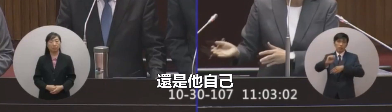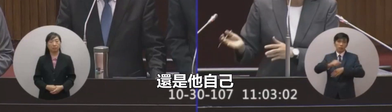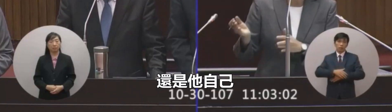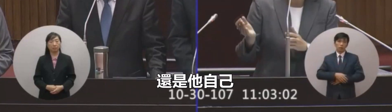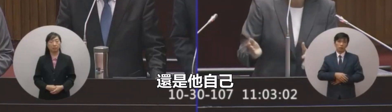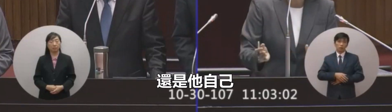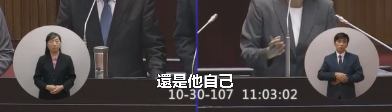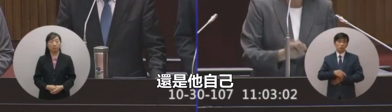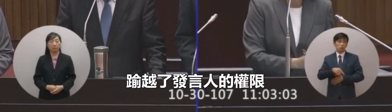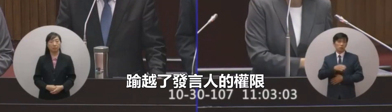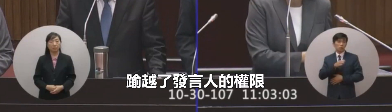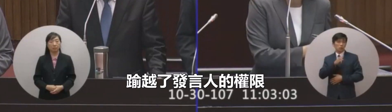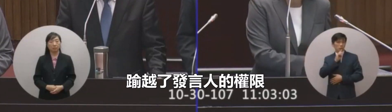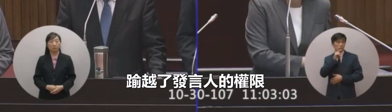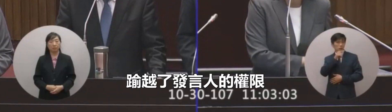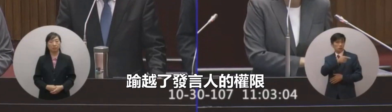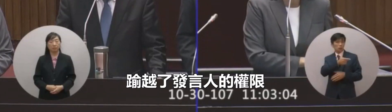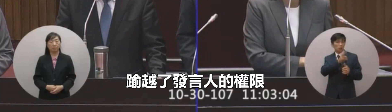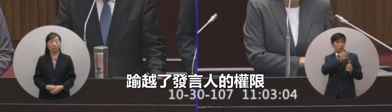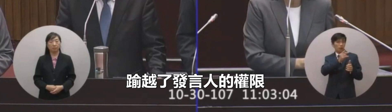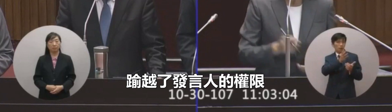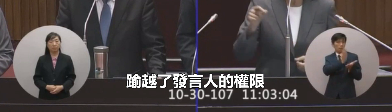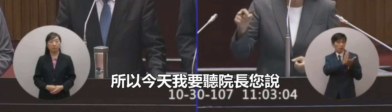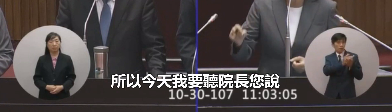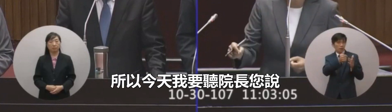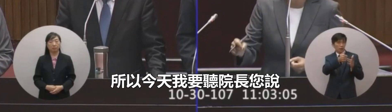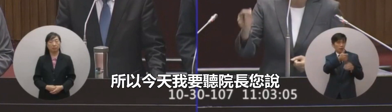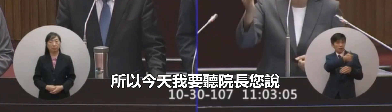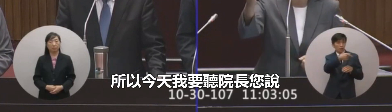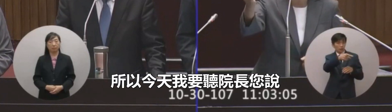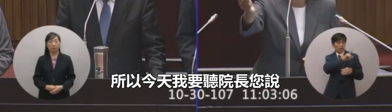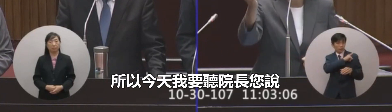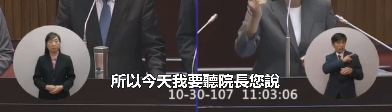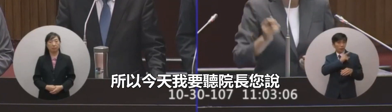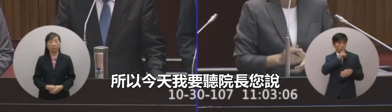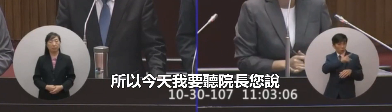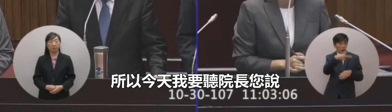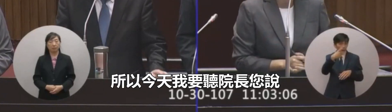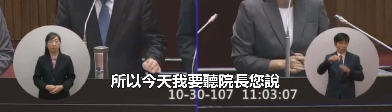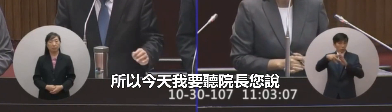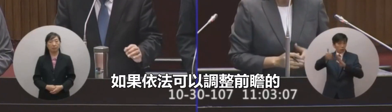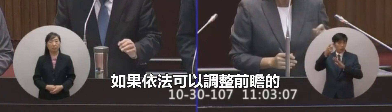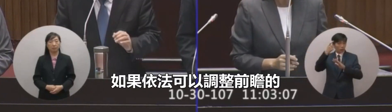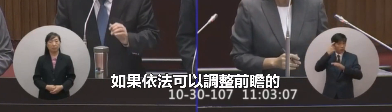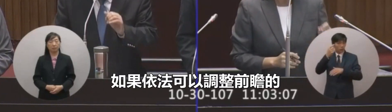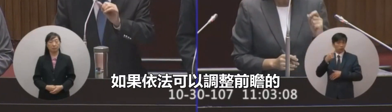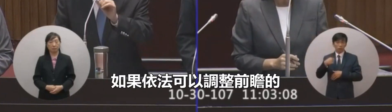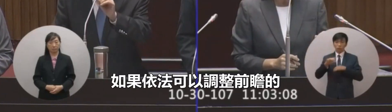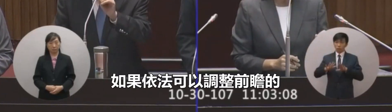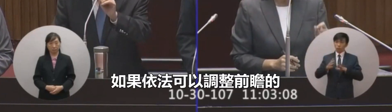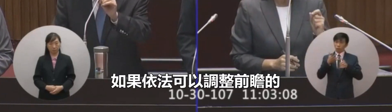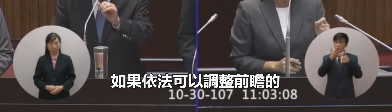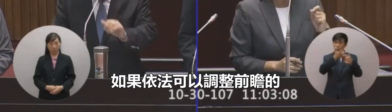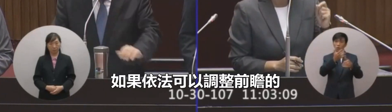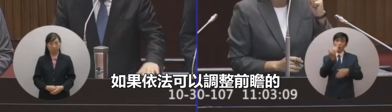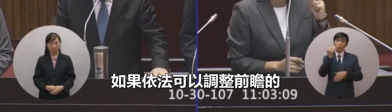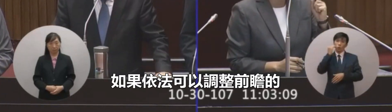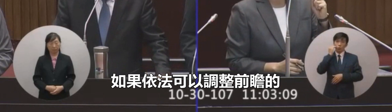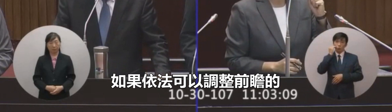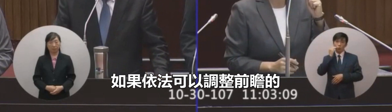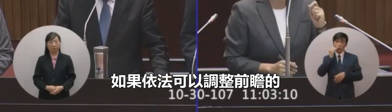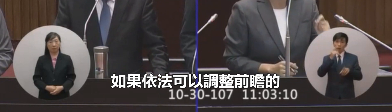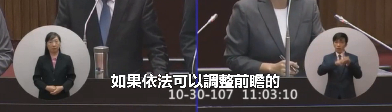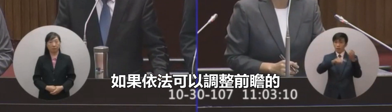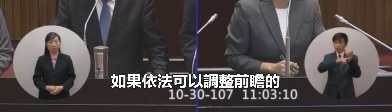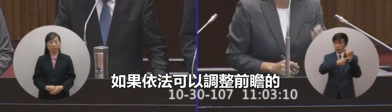呢，还是他自己逾越了发言人的权限。所以今天我要听院长您说，如果依法可以